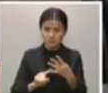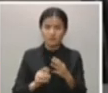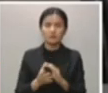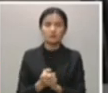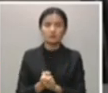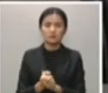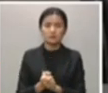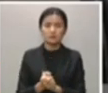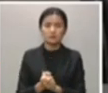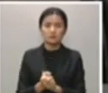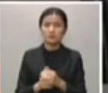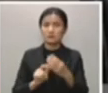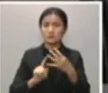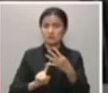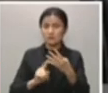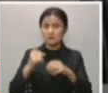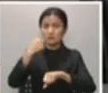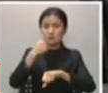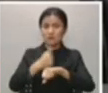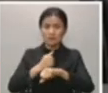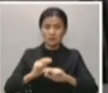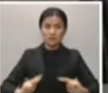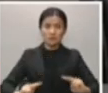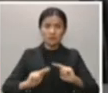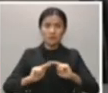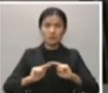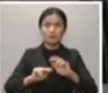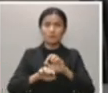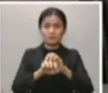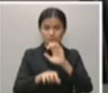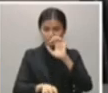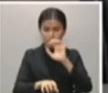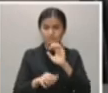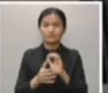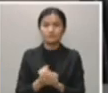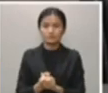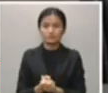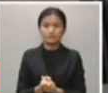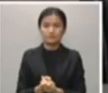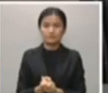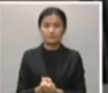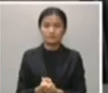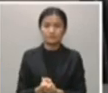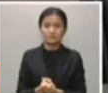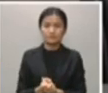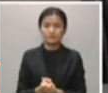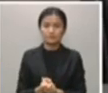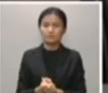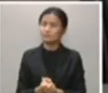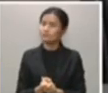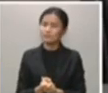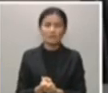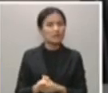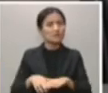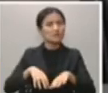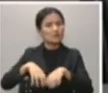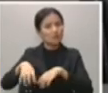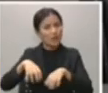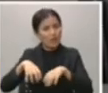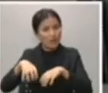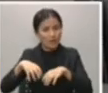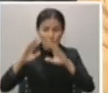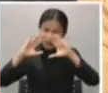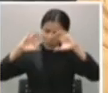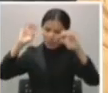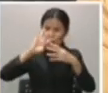อกอนุพงษ์เผ่าจินดารัฐมนตรีว่าการกระทรวงมหาดไทยบริหารราชการแผ่นดินผิดพลาดบกพร่องอย่างร้ายแ